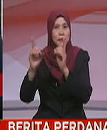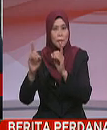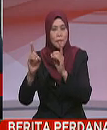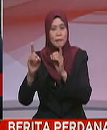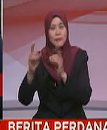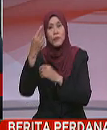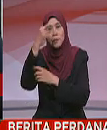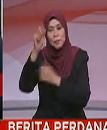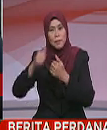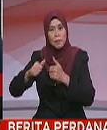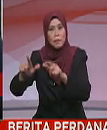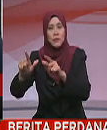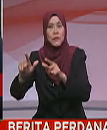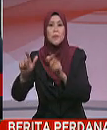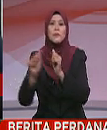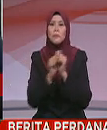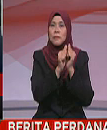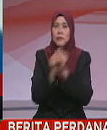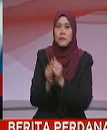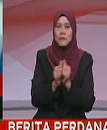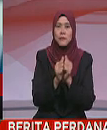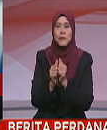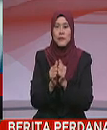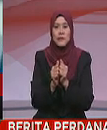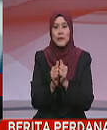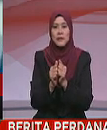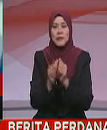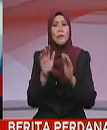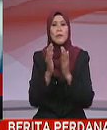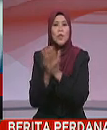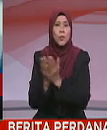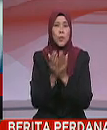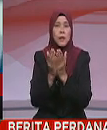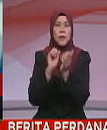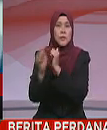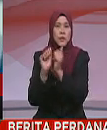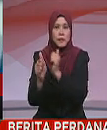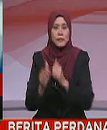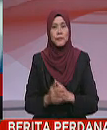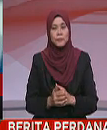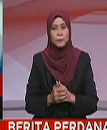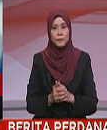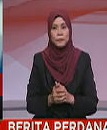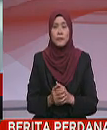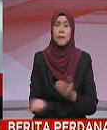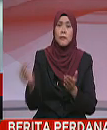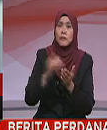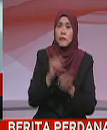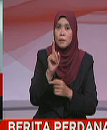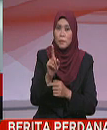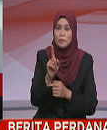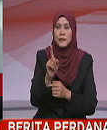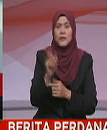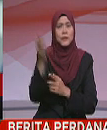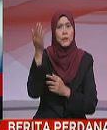untuk membolehkan kita berada bersama dengan di sekolah-sekolah sukan. Satu perkara yang perlu kita